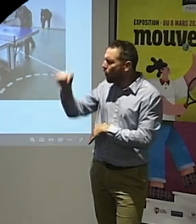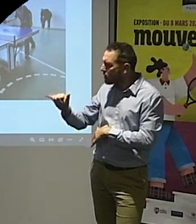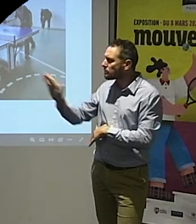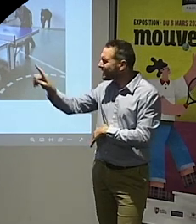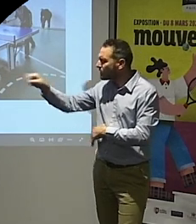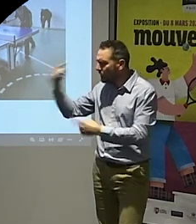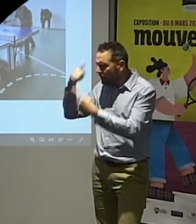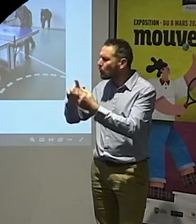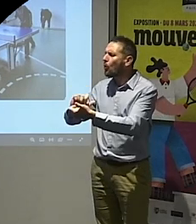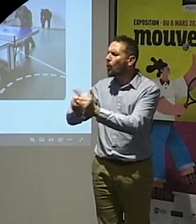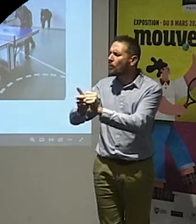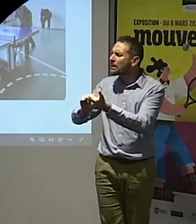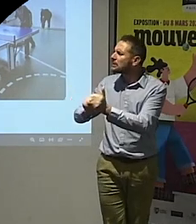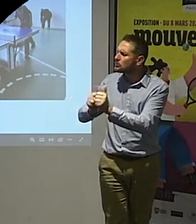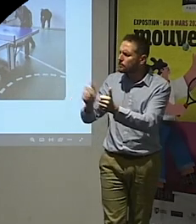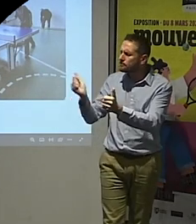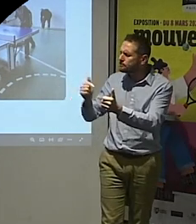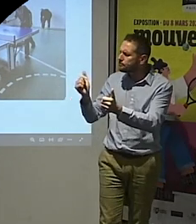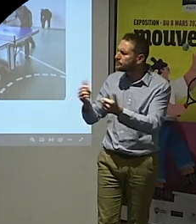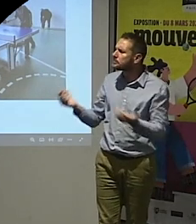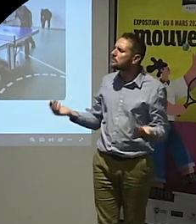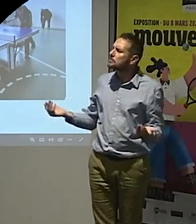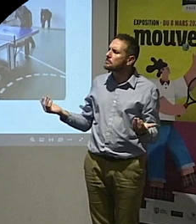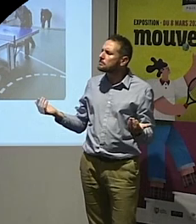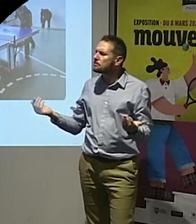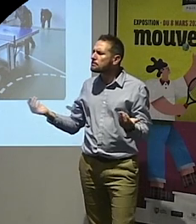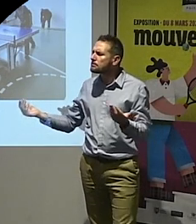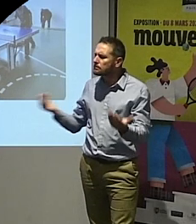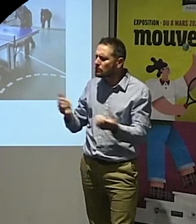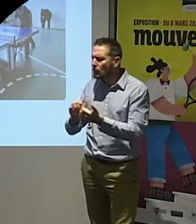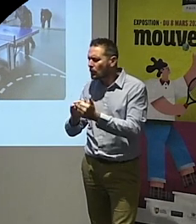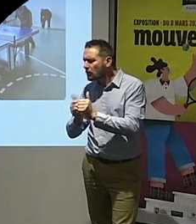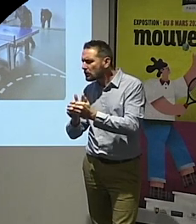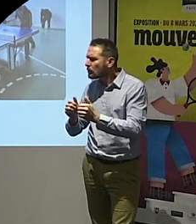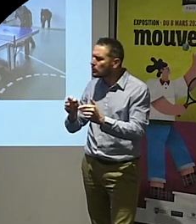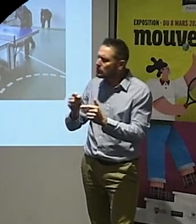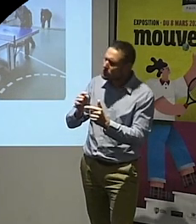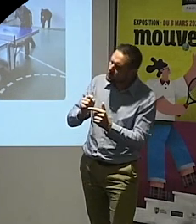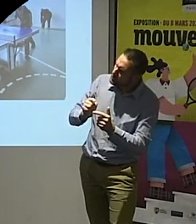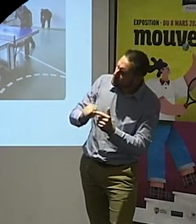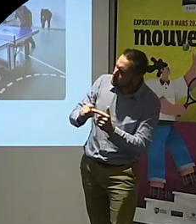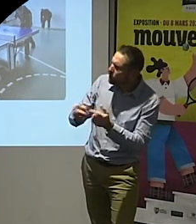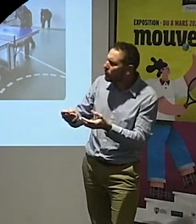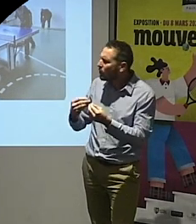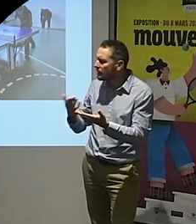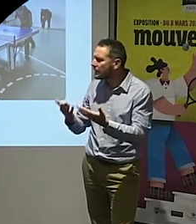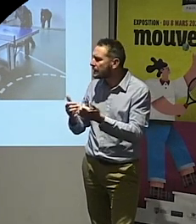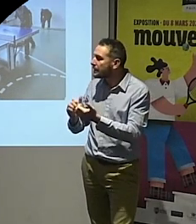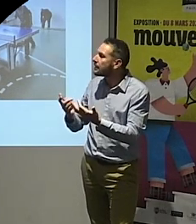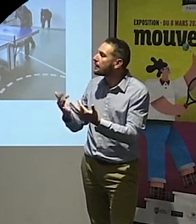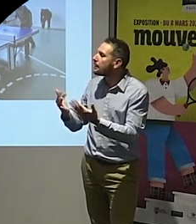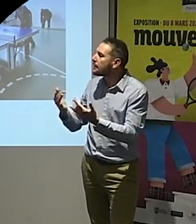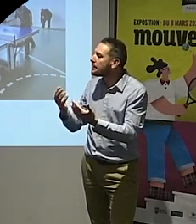choses différentes qui sont mises en jeu? Alors, on n'a pas trop révisé nos questions non